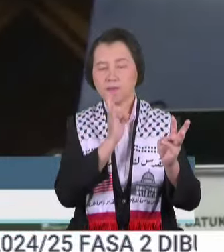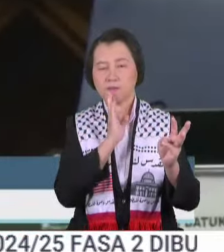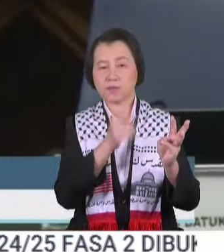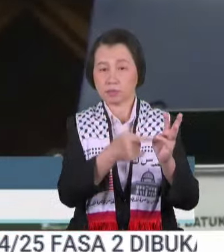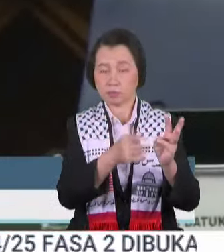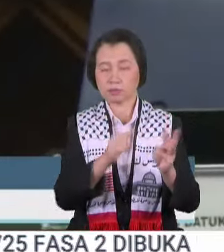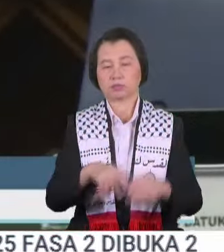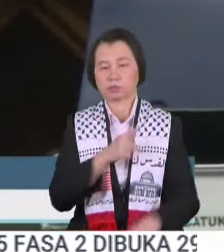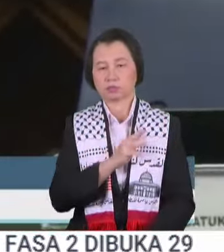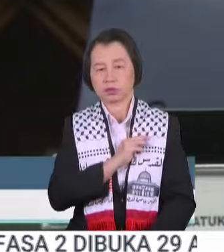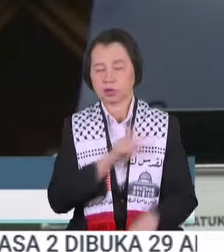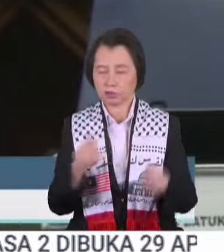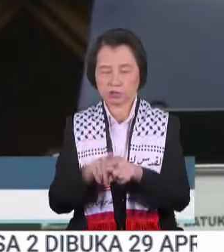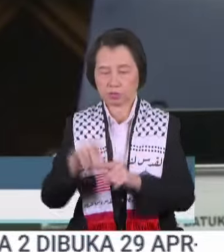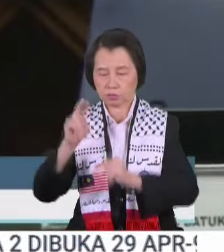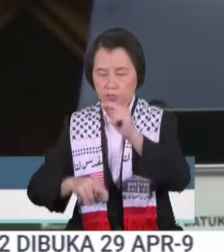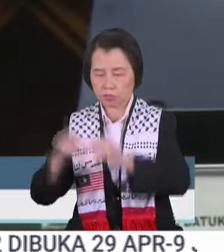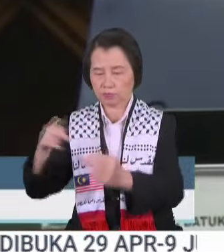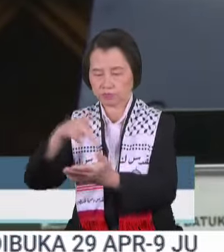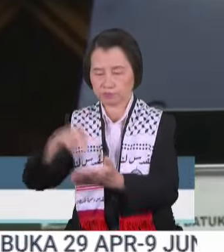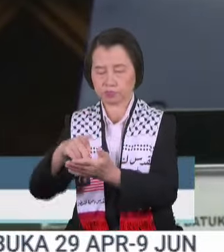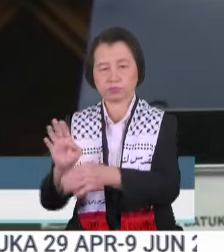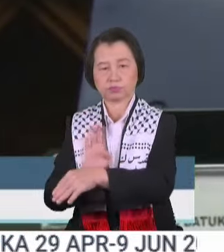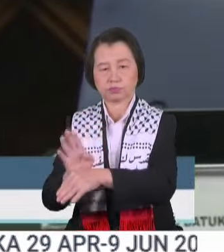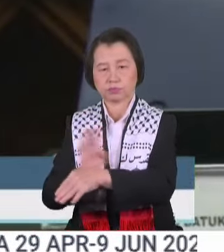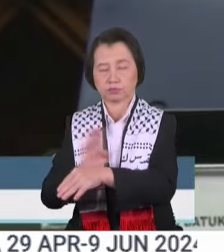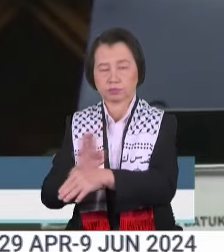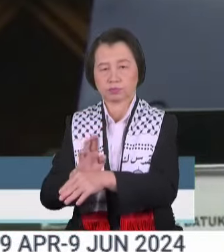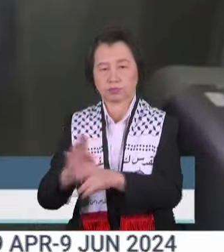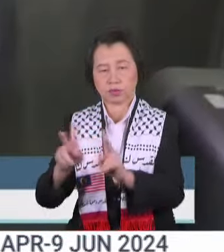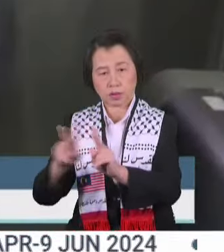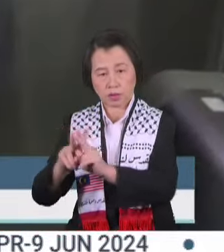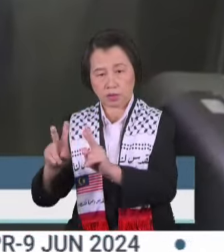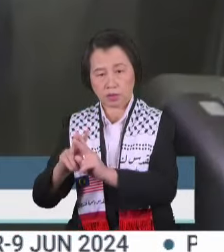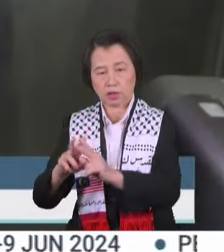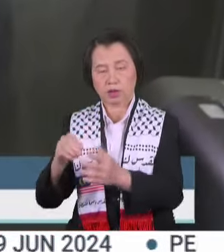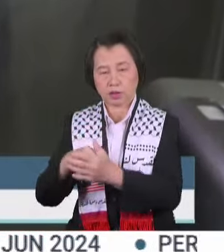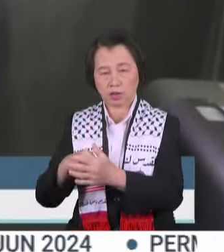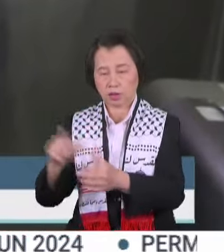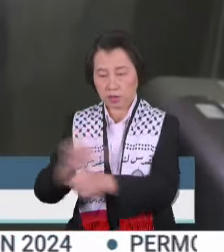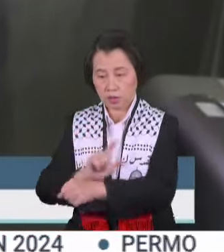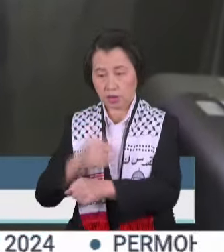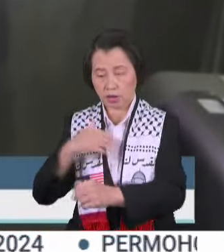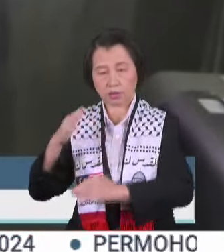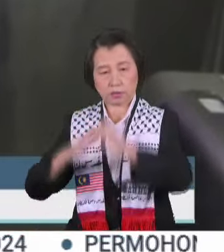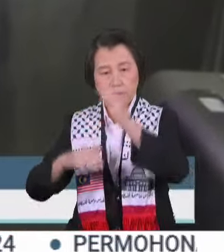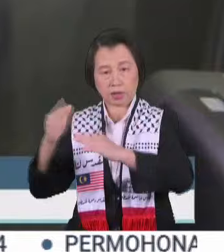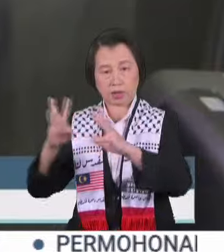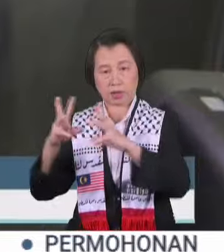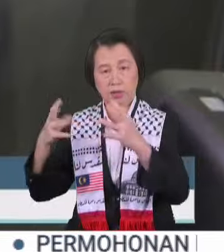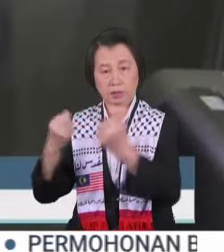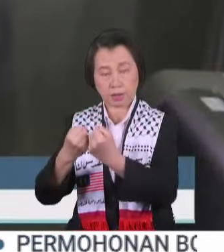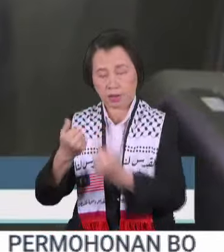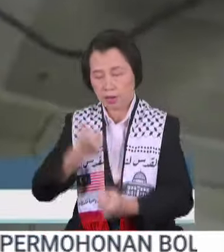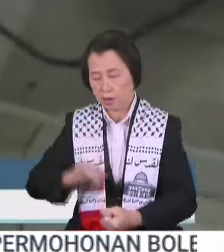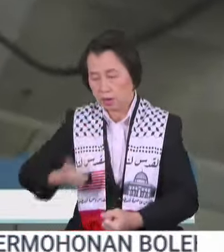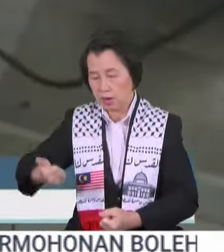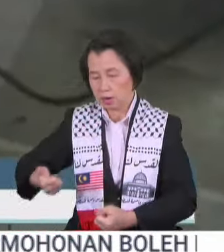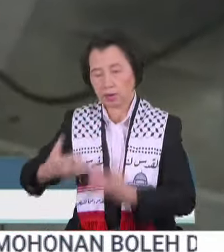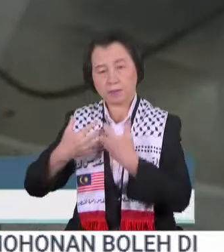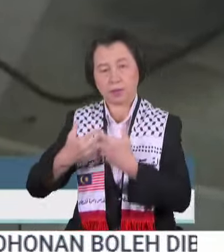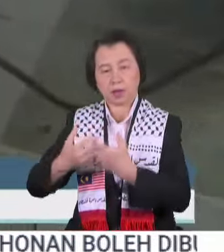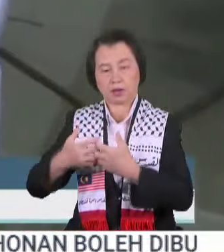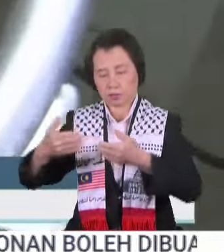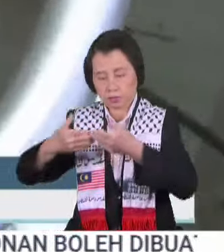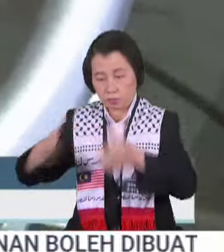Jahid, kementeriannya turut membina Pusat Keusahawanan Desa PKD yang dilengkapi bangunan bengkel dan peralatan mesin